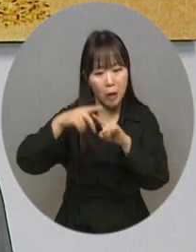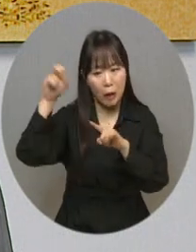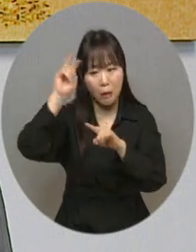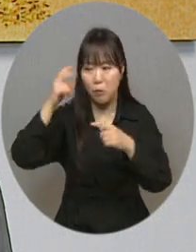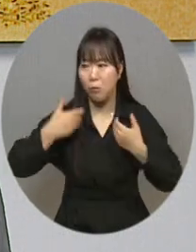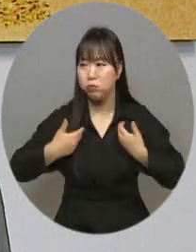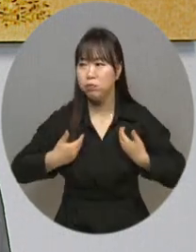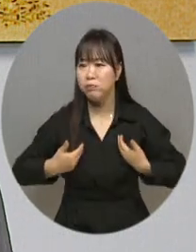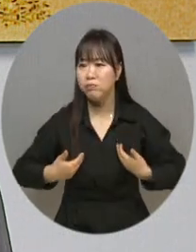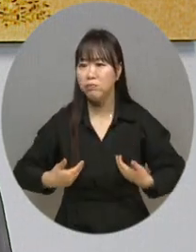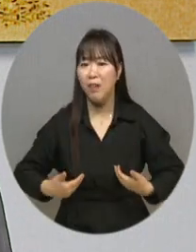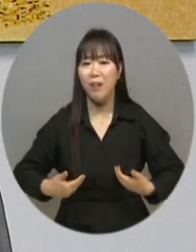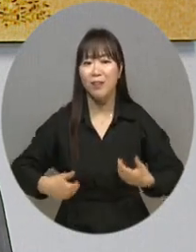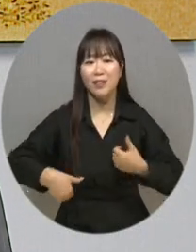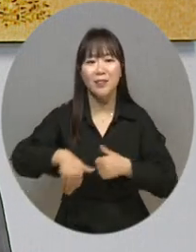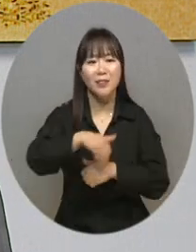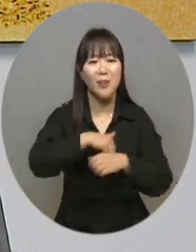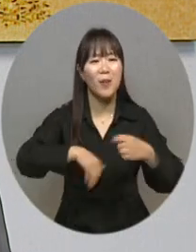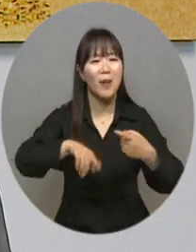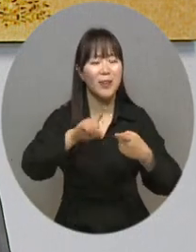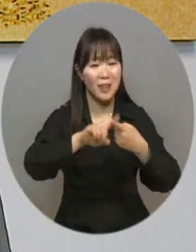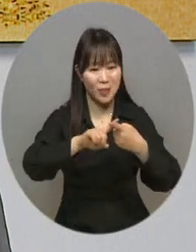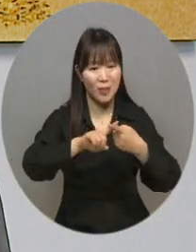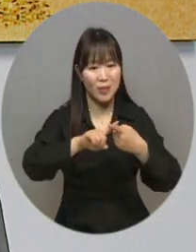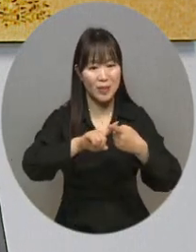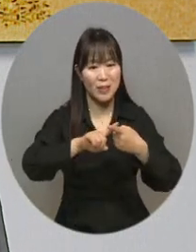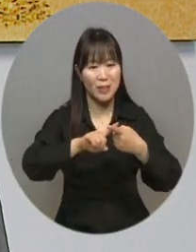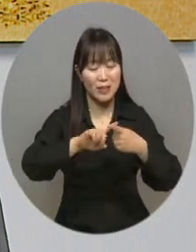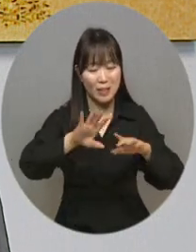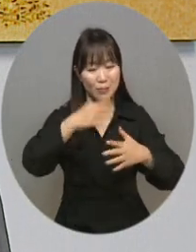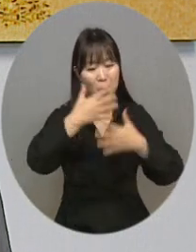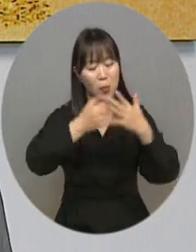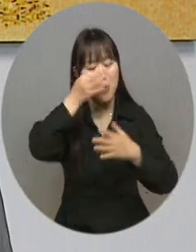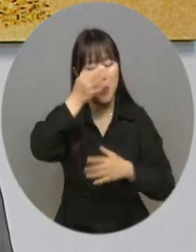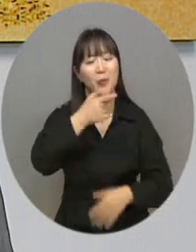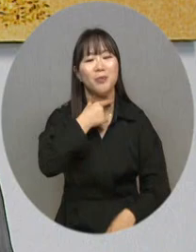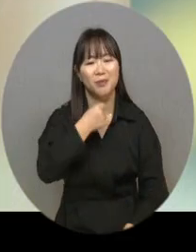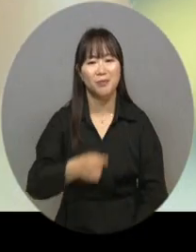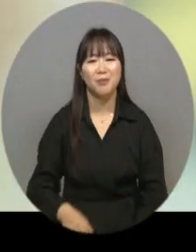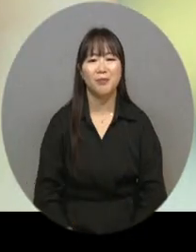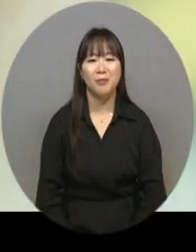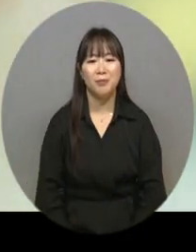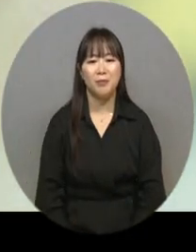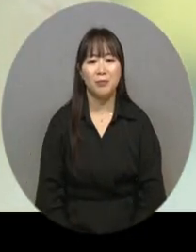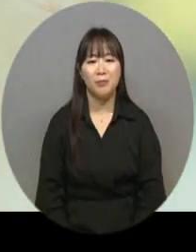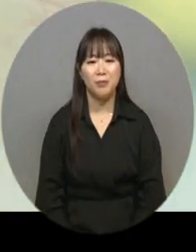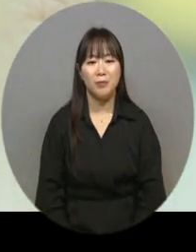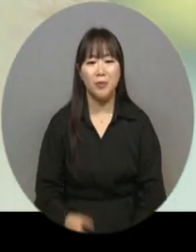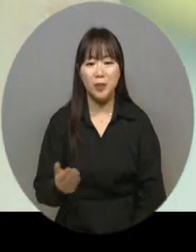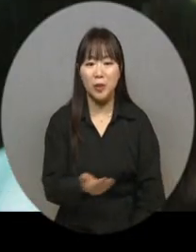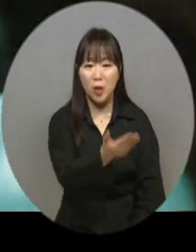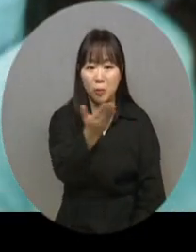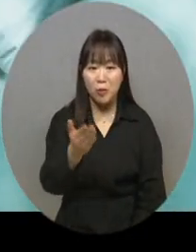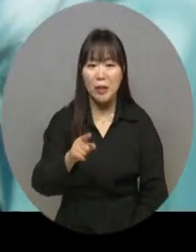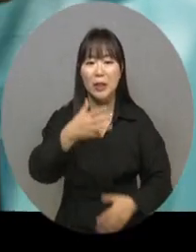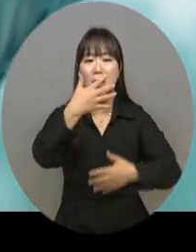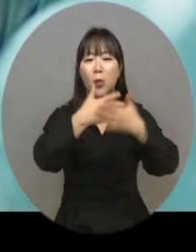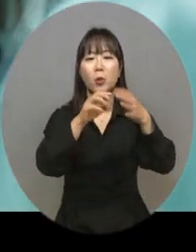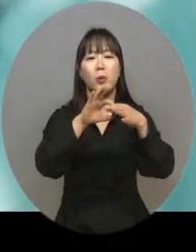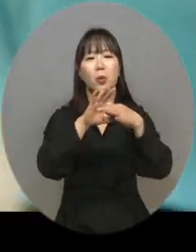정적, 이 현상에 대해서 이 영화는 다루고자 합니다. 여러분들도 이 작품을